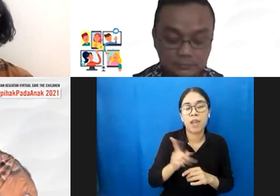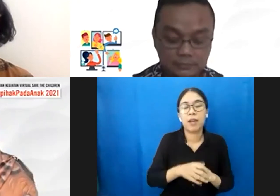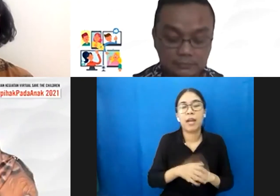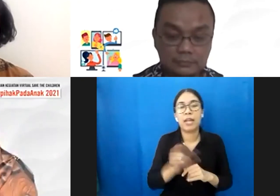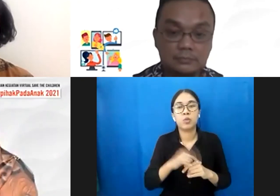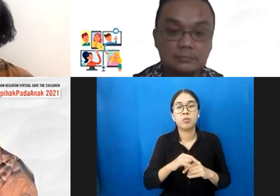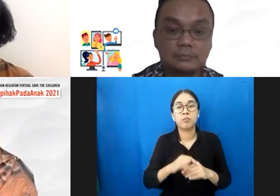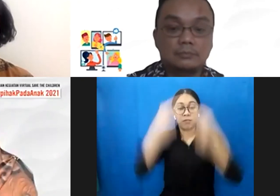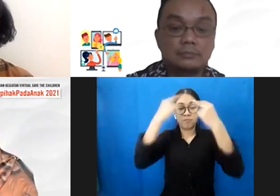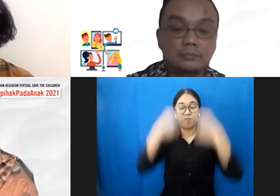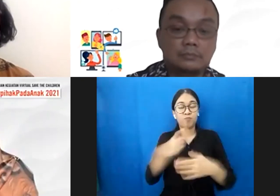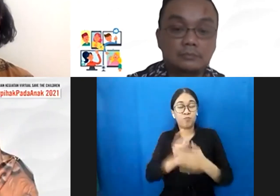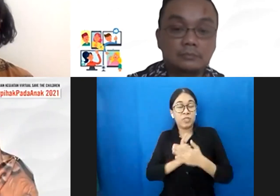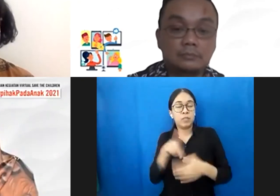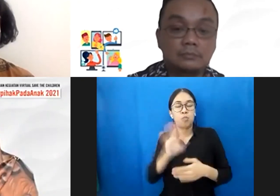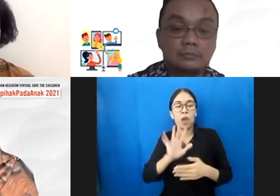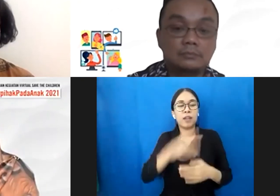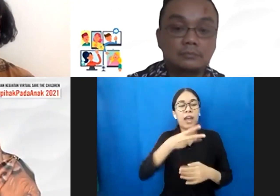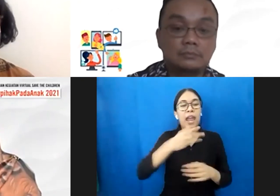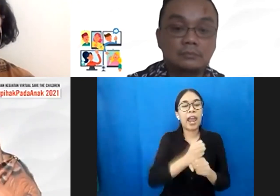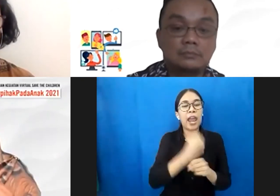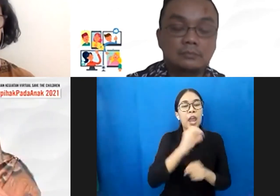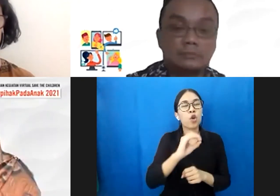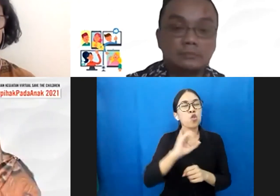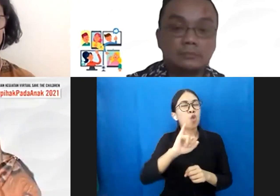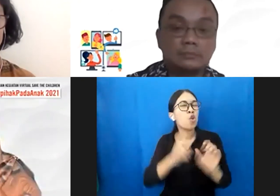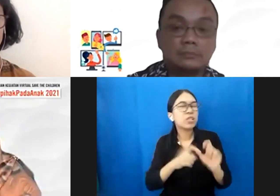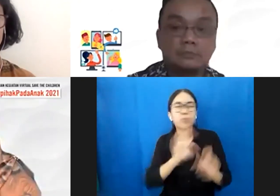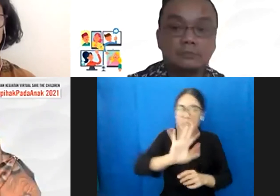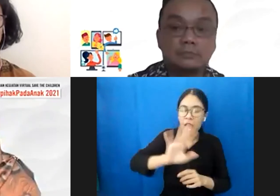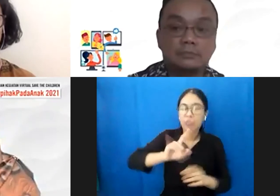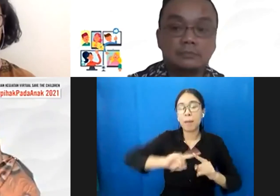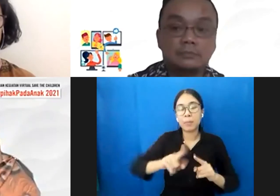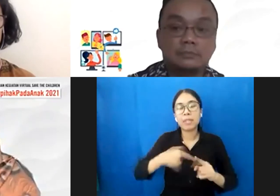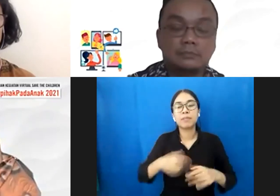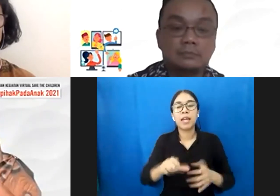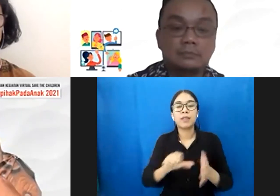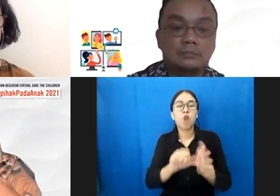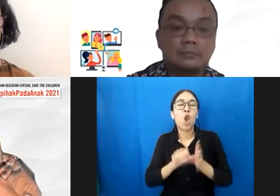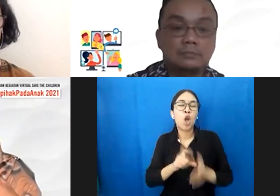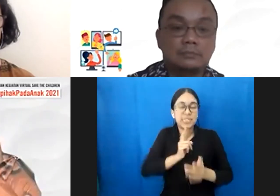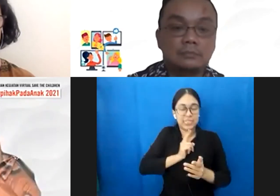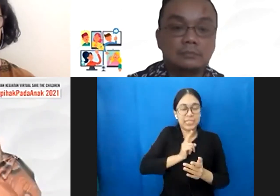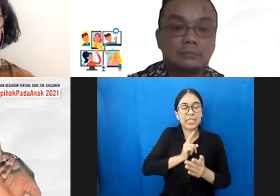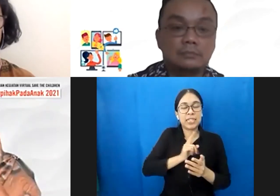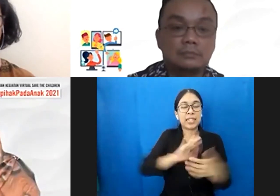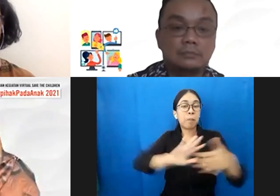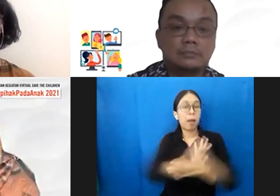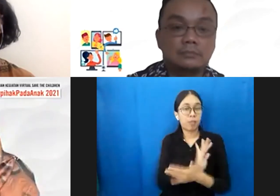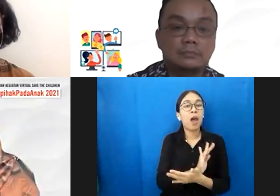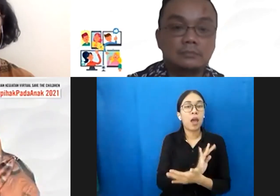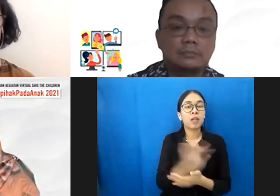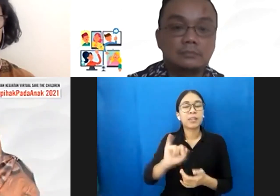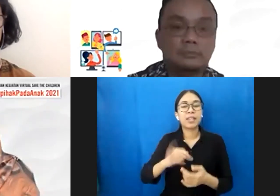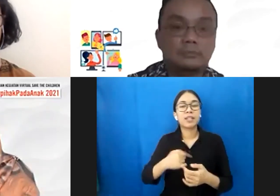artikan sebagai egois tadi seperti Mbak Jeki bilang, tapi adalah kesempatan kita untuk menolong diri supaya kita bisa jadi role